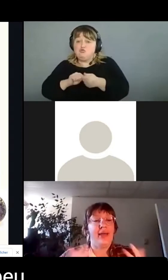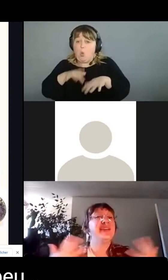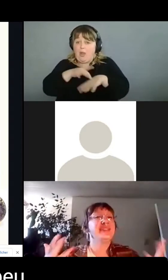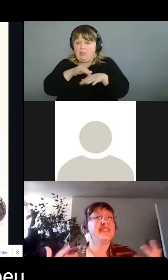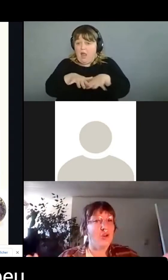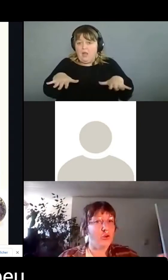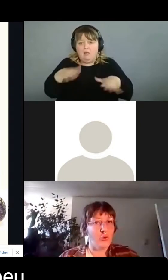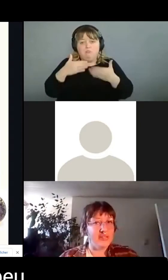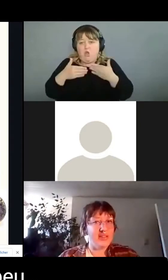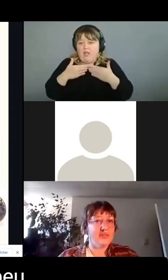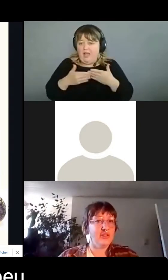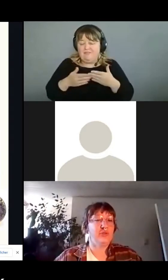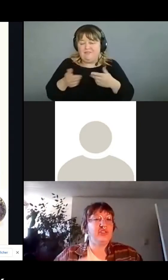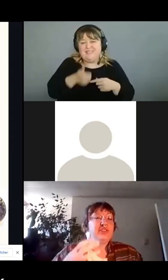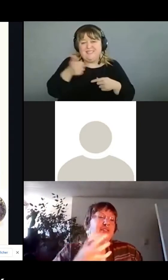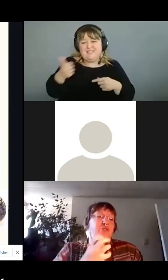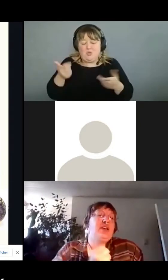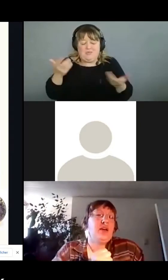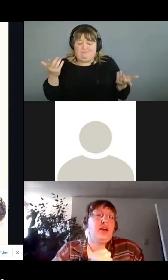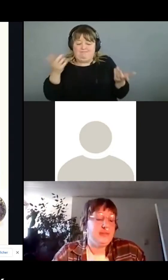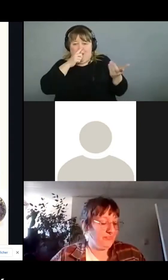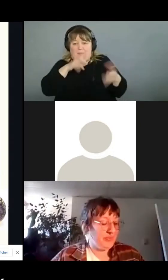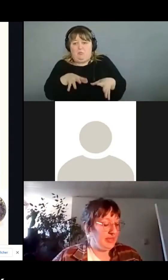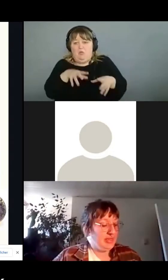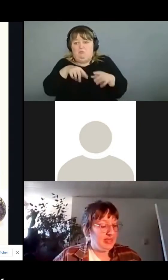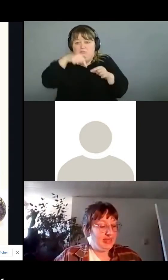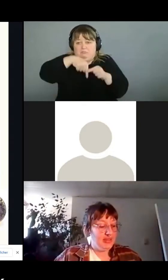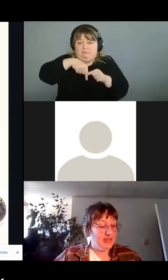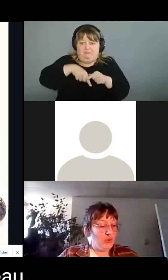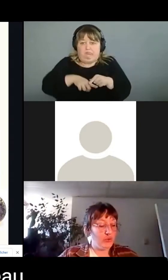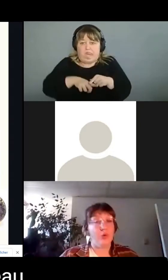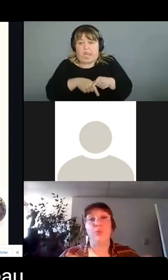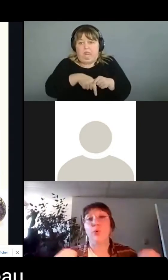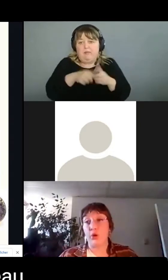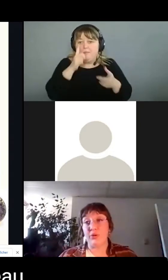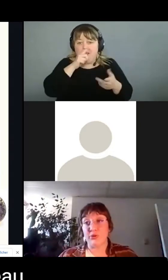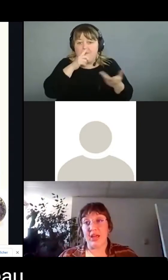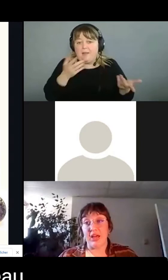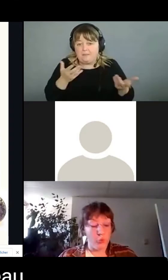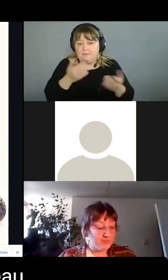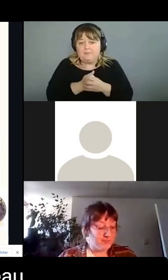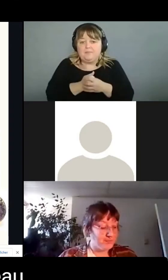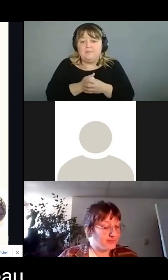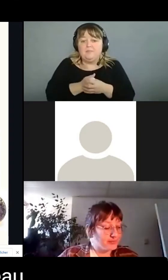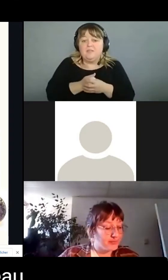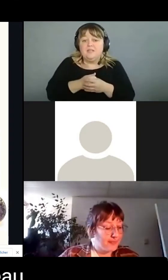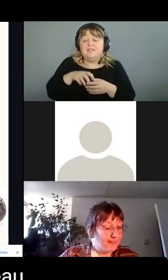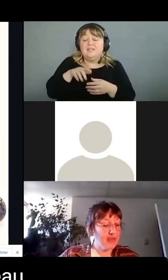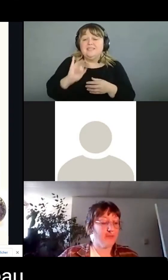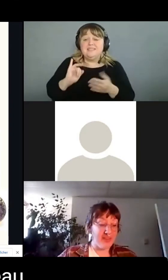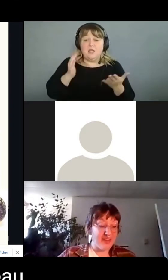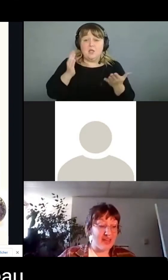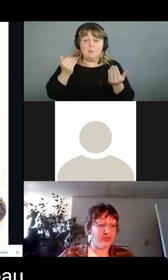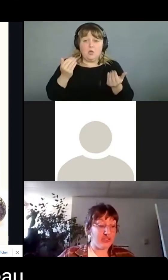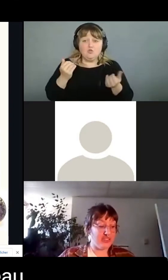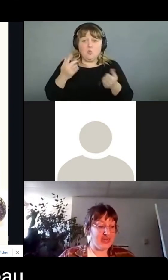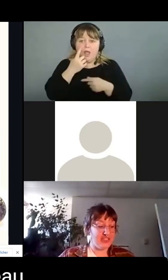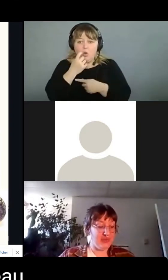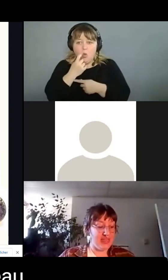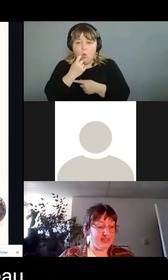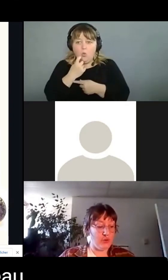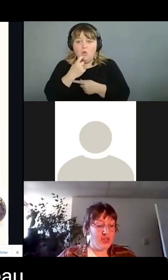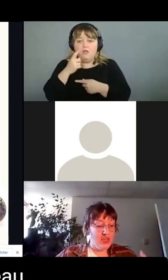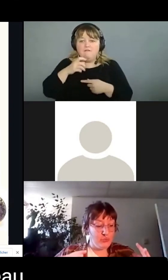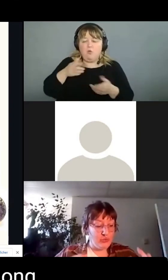elles vont pas apprécier leur croissance. Là. Elles vont se sentir tout écrasées. Donc, pour leurs besoins en eau, il faut bien arroser jusqu'à